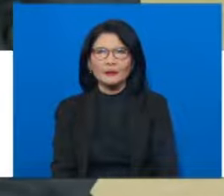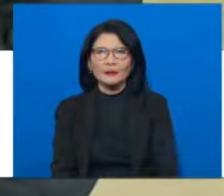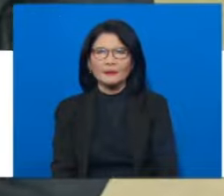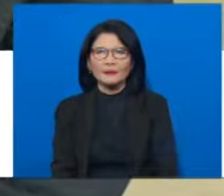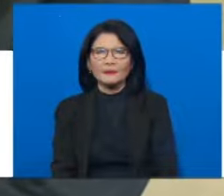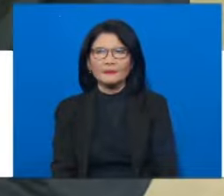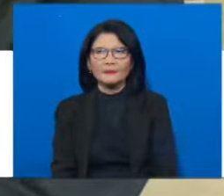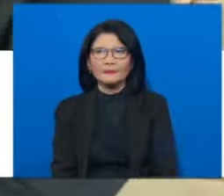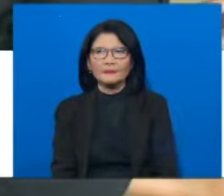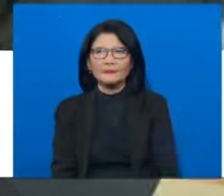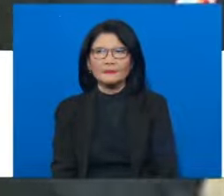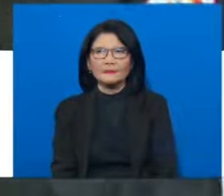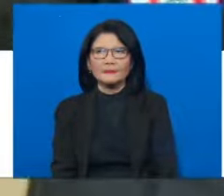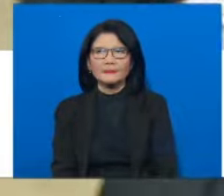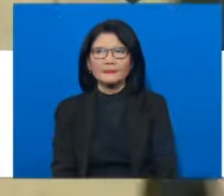Bandung